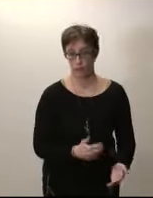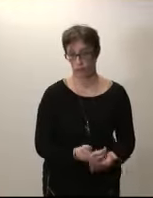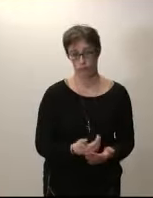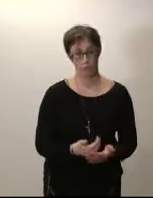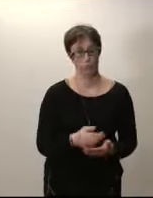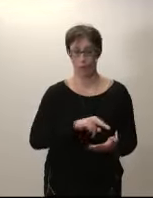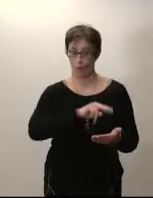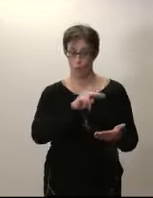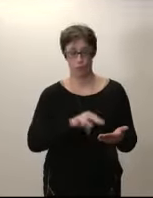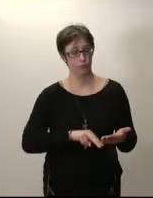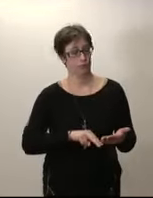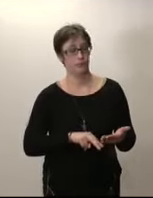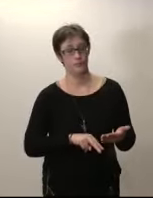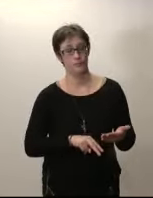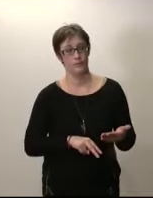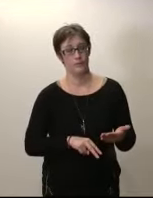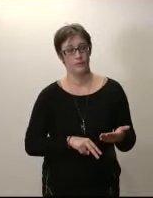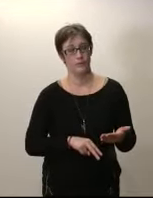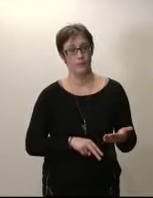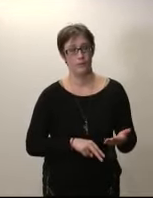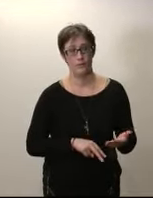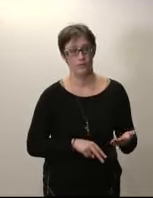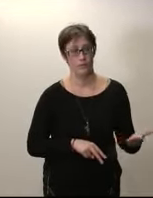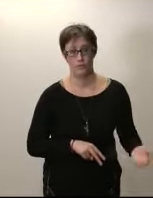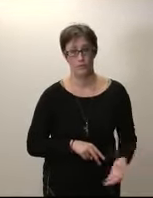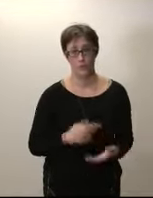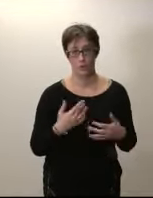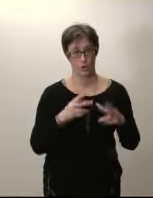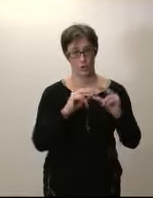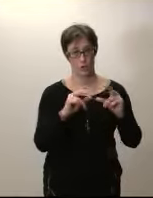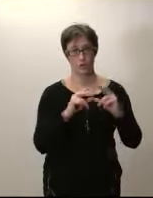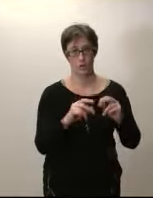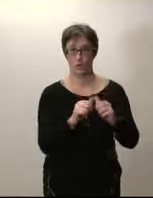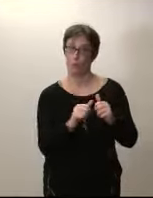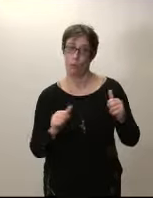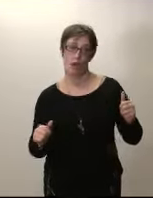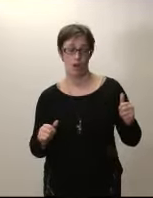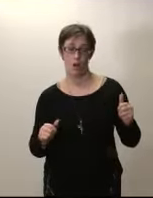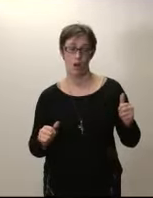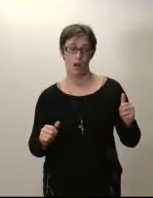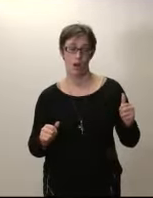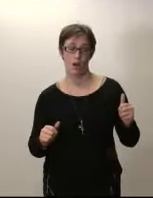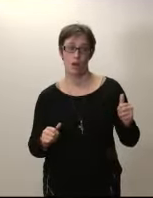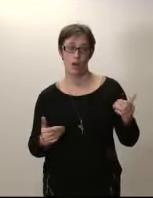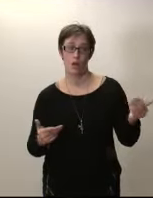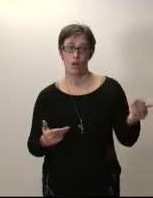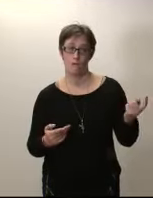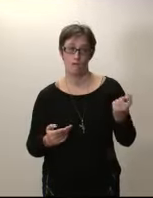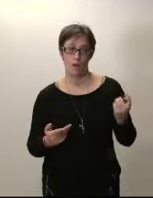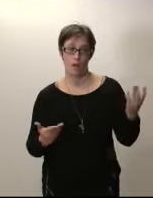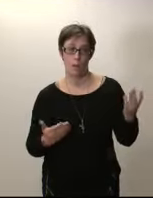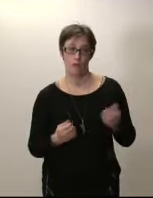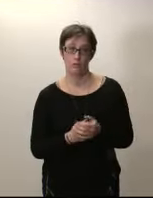rubrique charges salariales, le gros écart, l'écart est constitué essentiellement